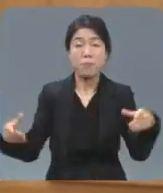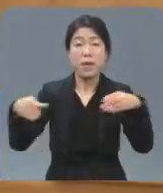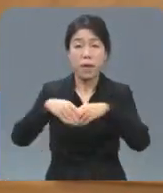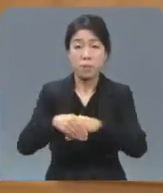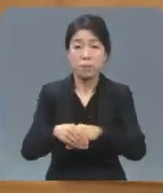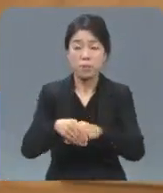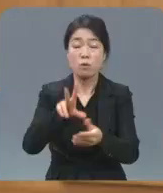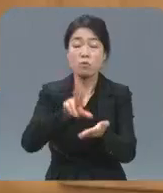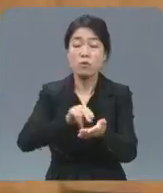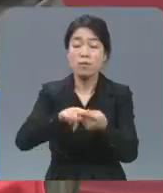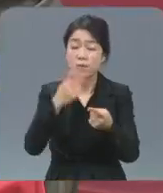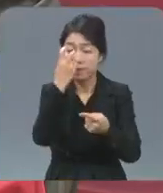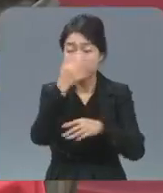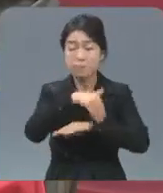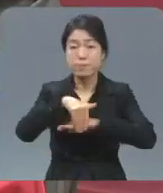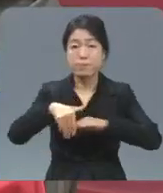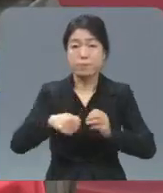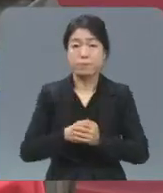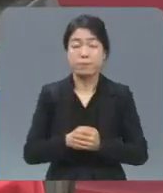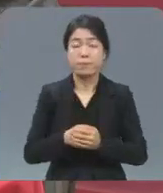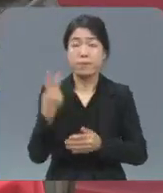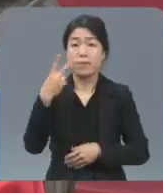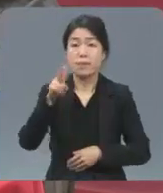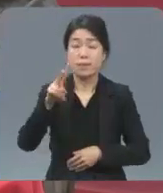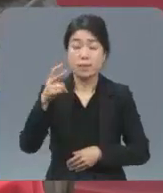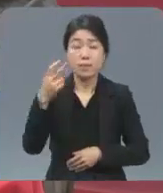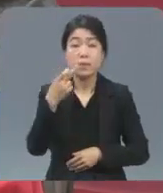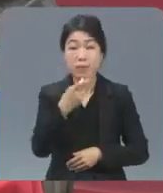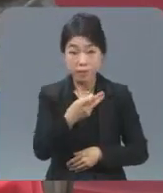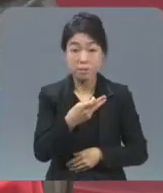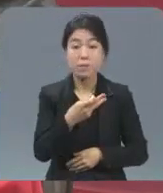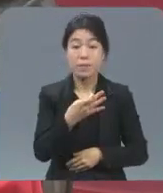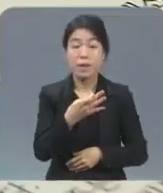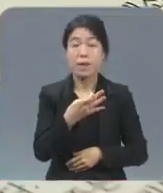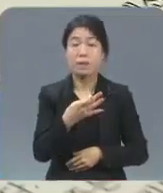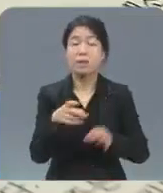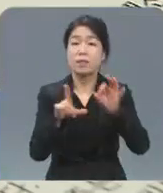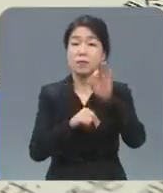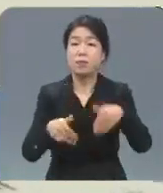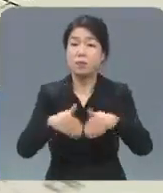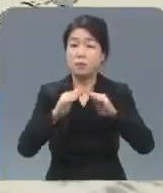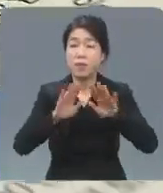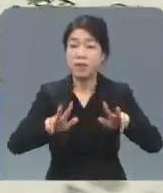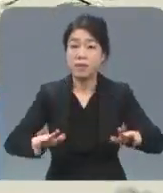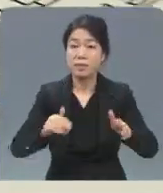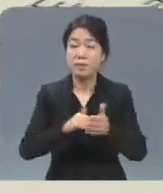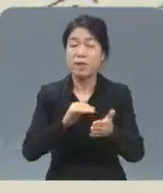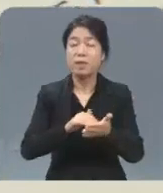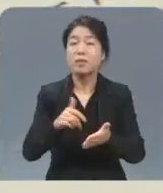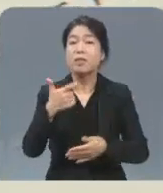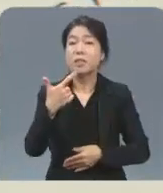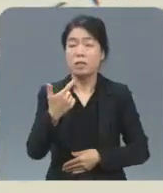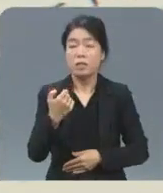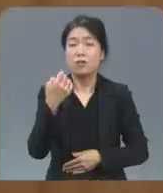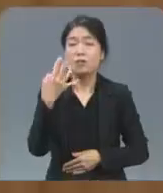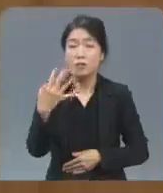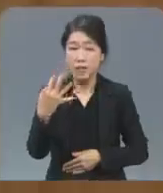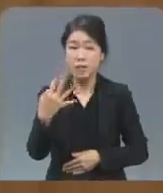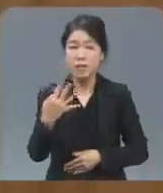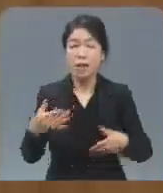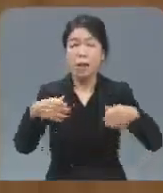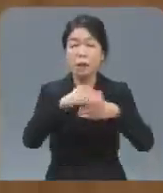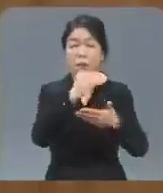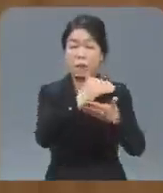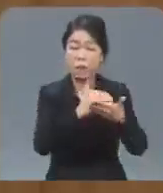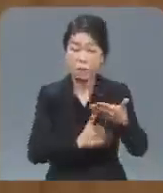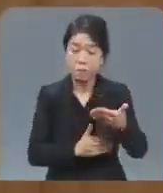과제를 점검할 예정입니다. 2014년 10월에 구성된 광주전남 상생위원회는 지금까지 64개 협력 과제를 방문해